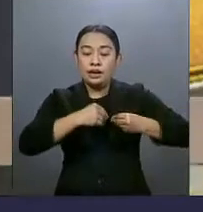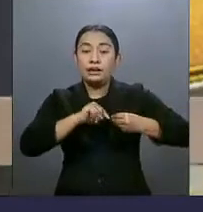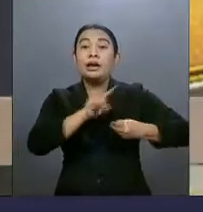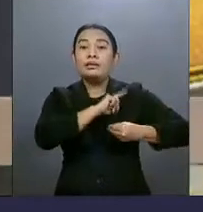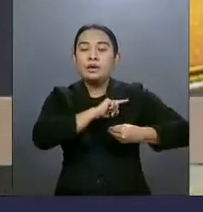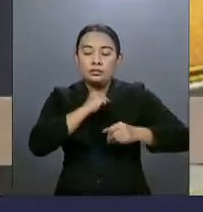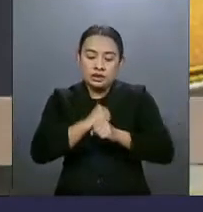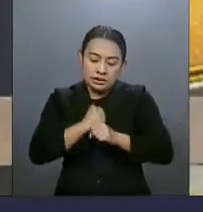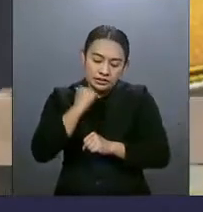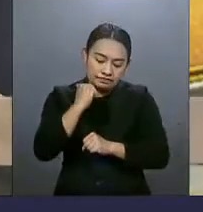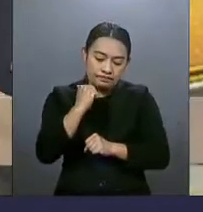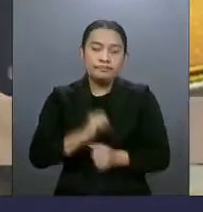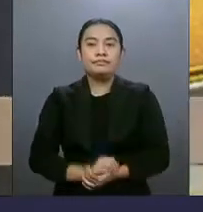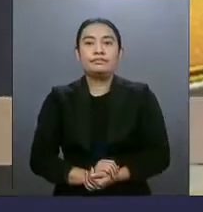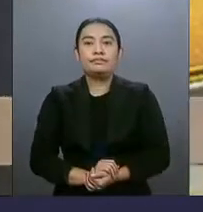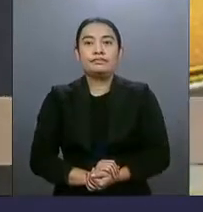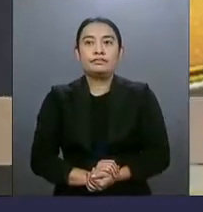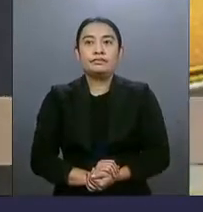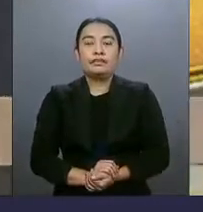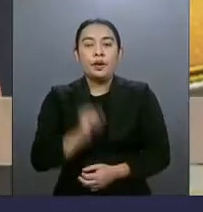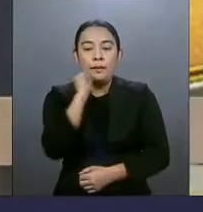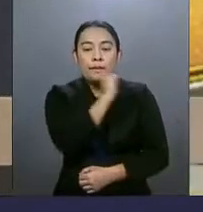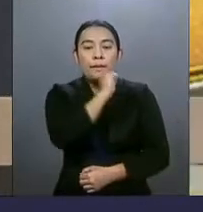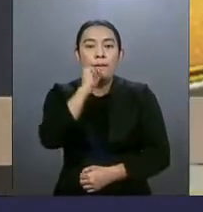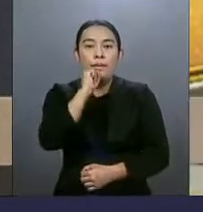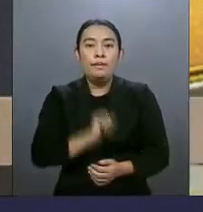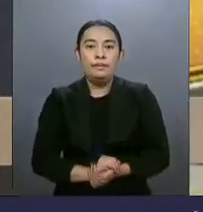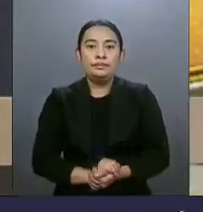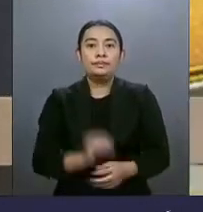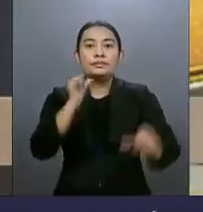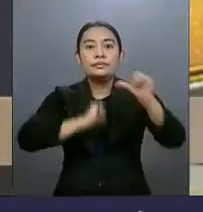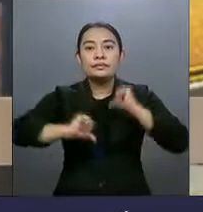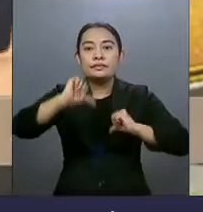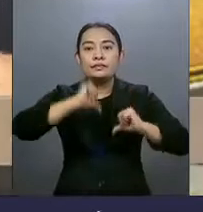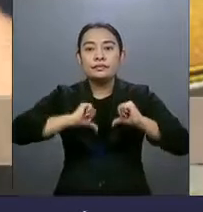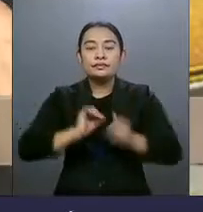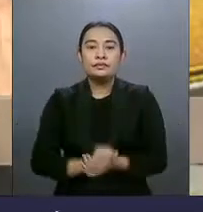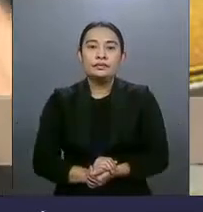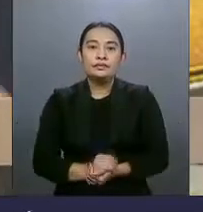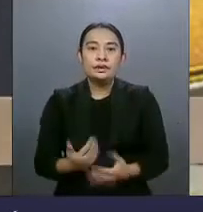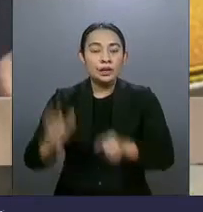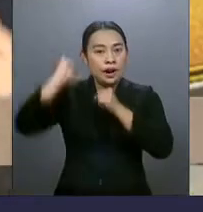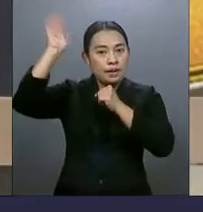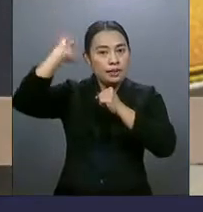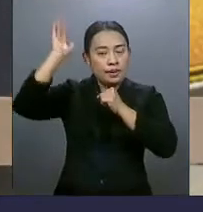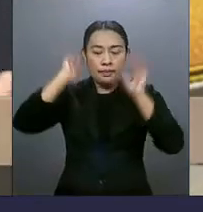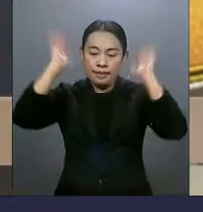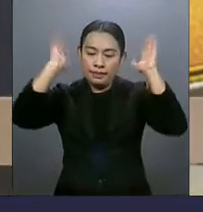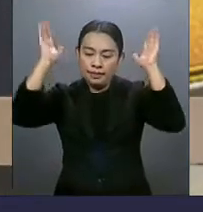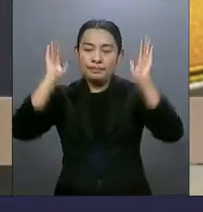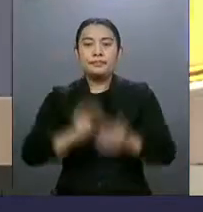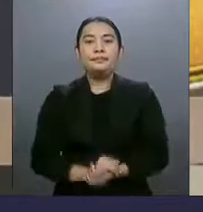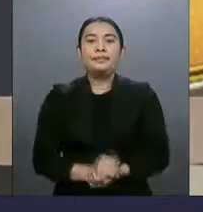ให้ดีที่สุดไม่ว่าจะเป็นงานเพลงงานแสดงงานพรีเซนเตอร์เราก็ทำทุกอย่างด้วยความจริงใจทำให้เต็มที่ท